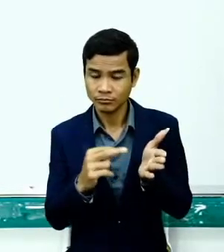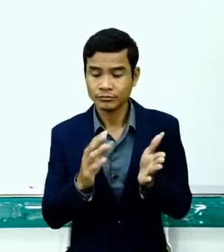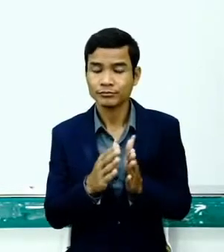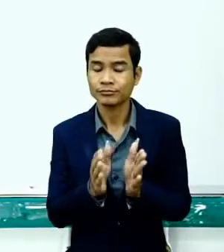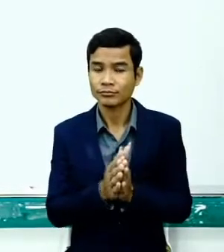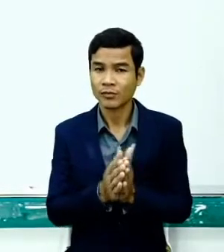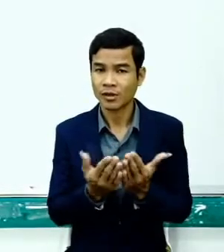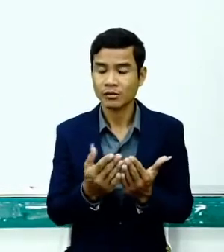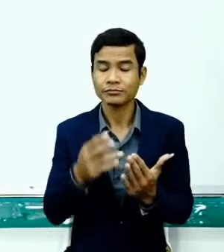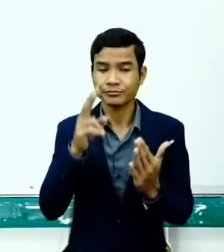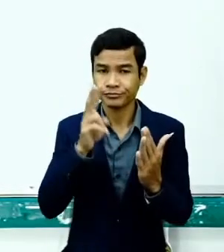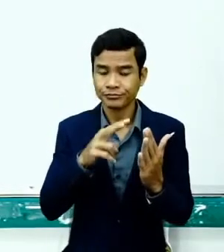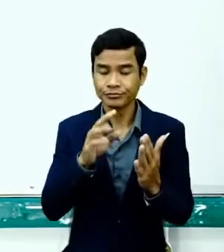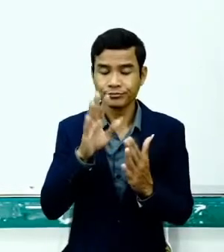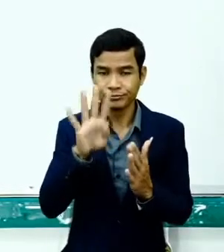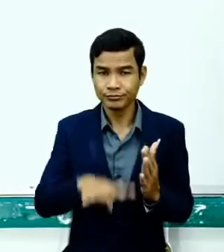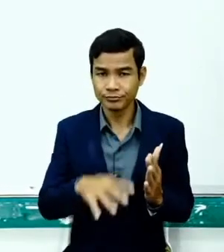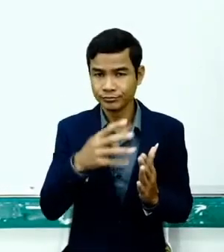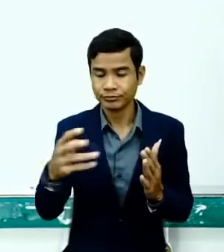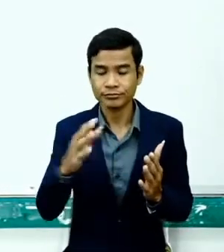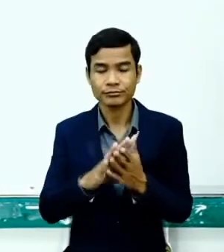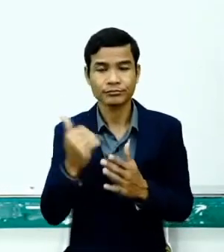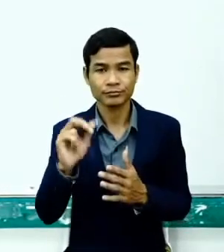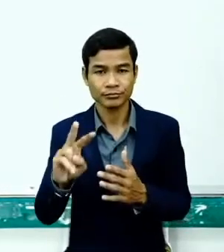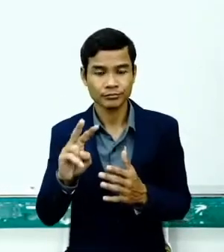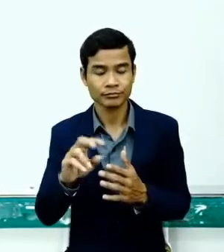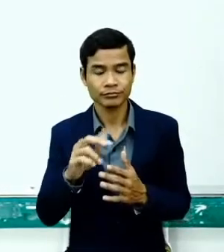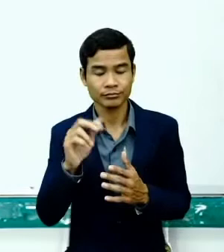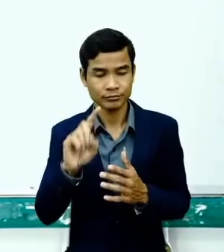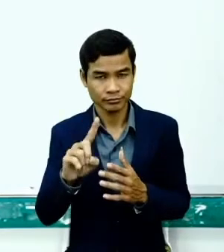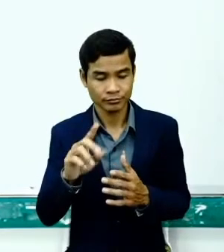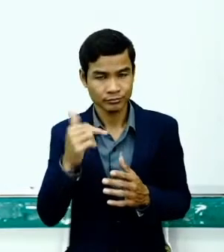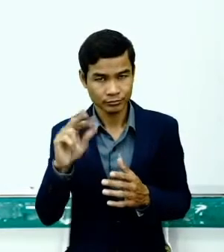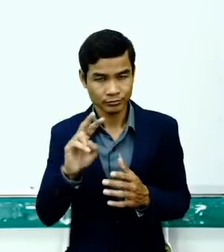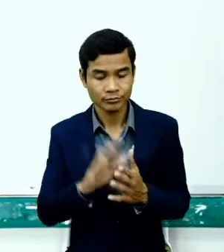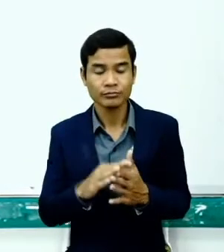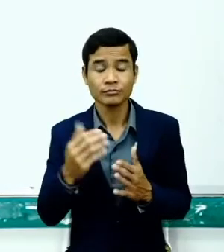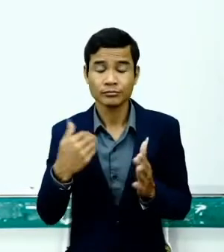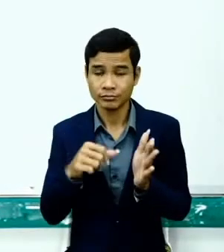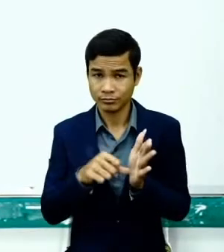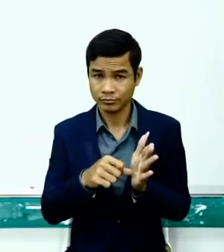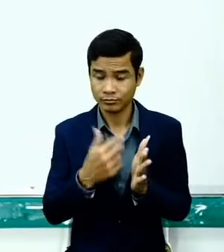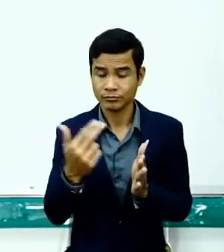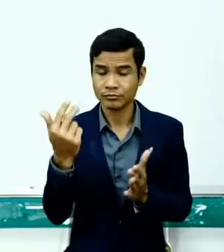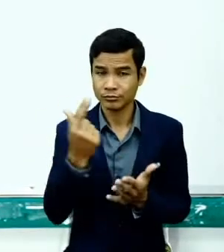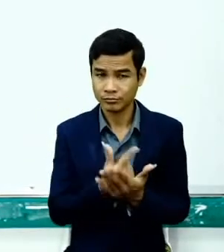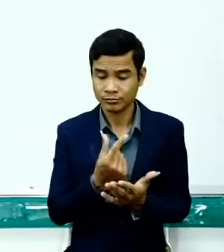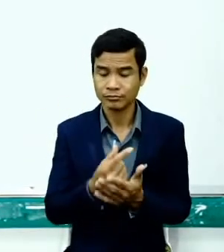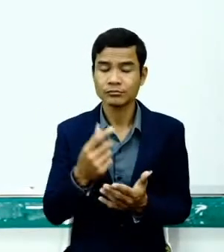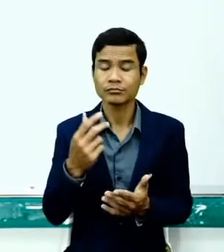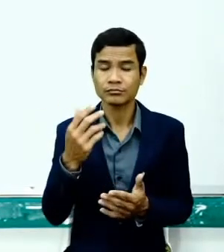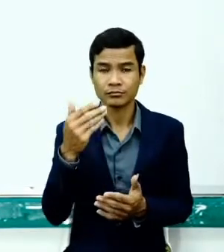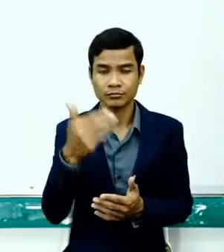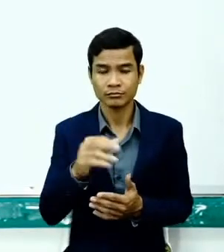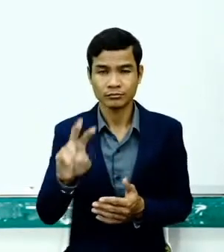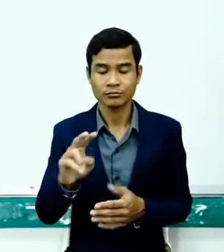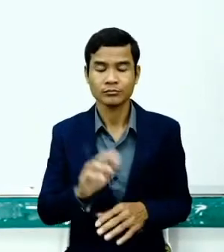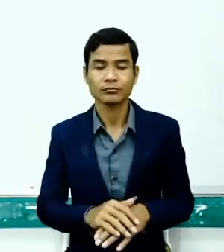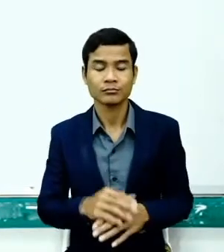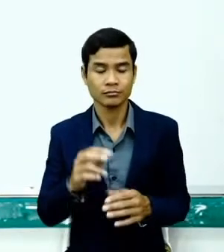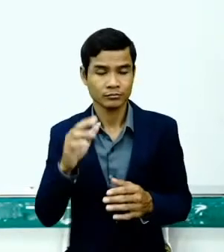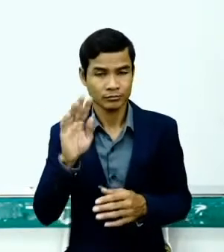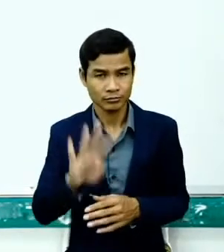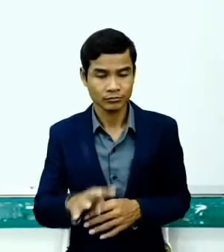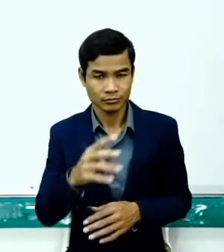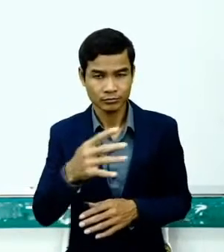ជៀងមួយទៀតនៅទំព័រដដែលនេះអញ្ចឹងការអានជៀងនៅតារាងទី